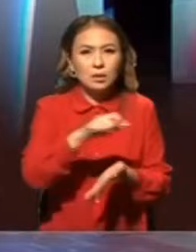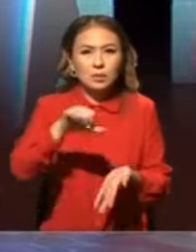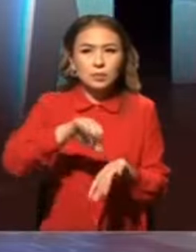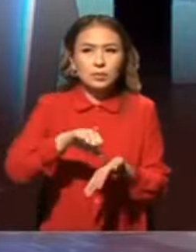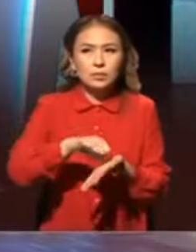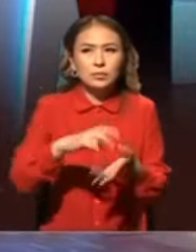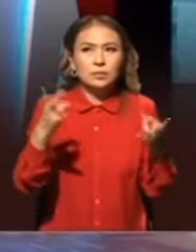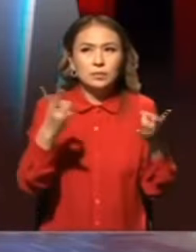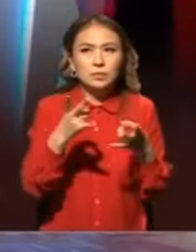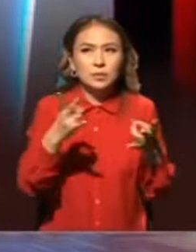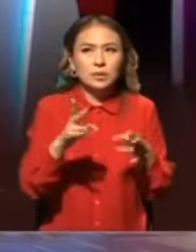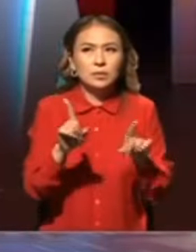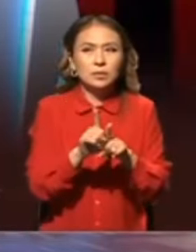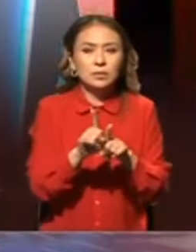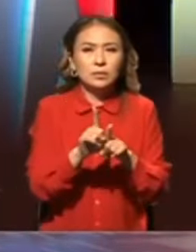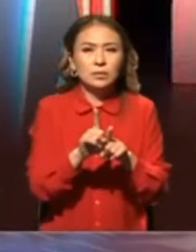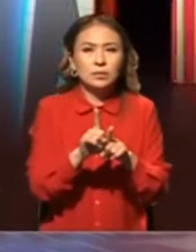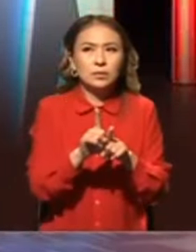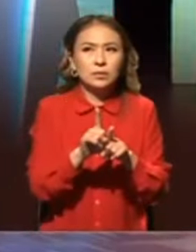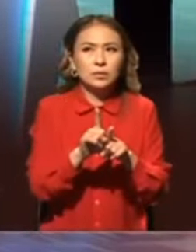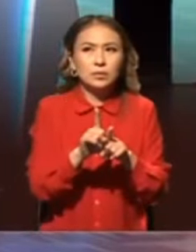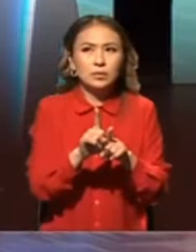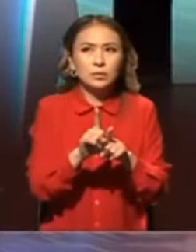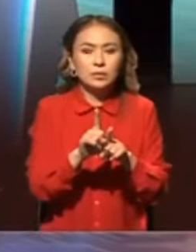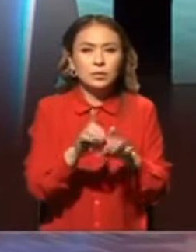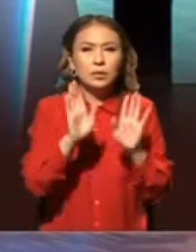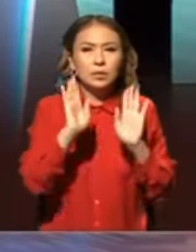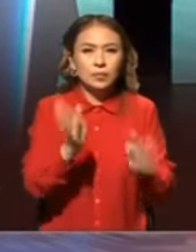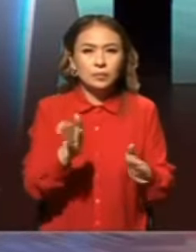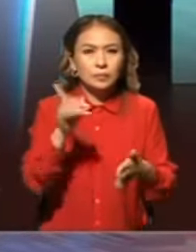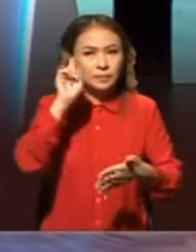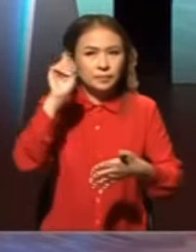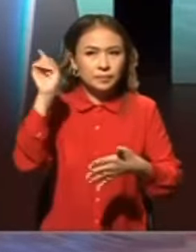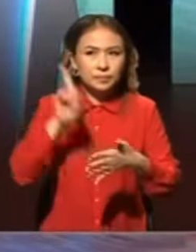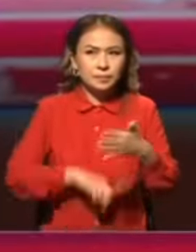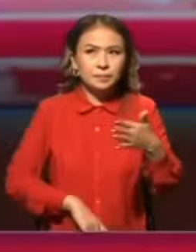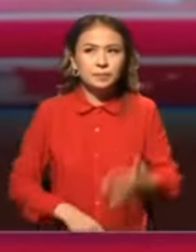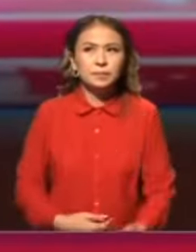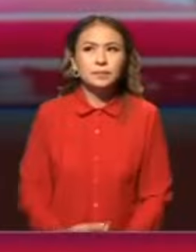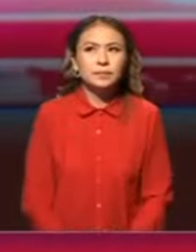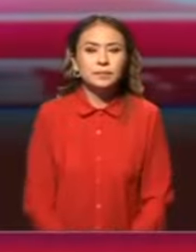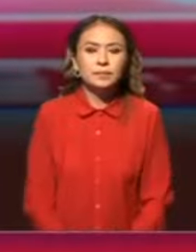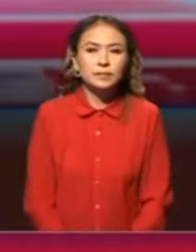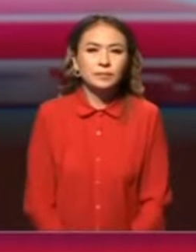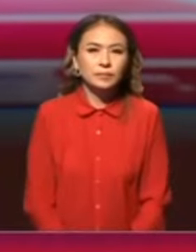тиіс. Яғни іске және тартылады деп сенеміз. Сенеміз.